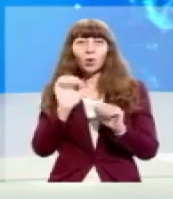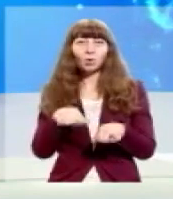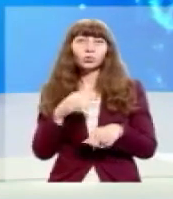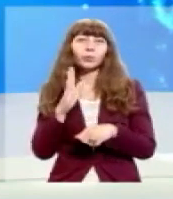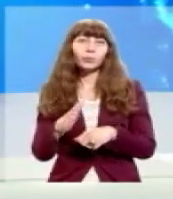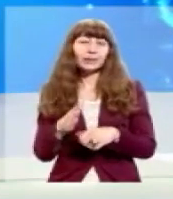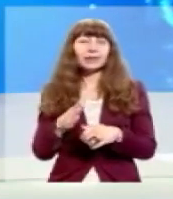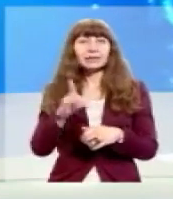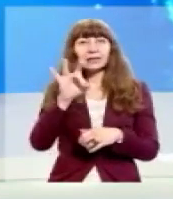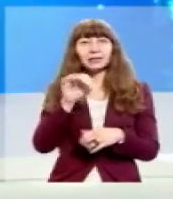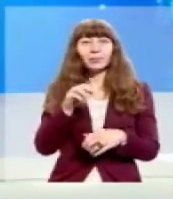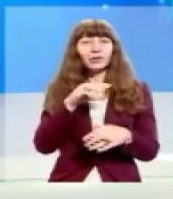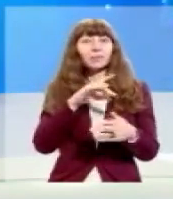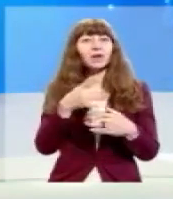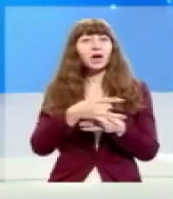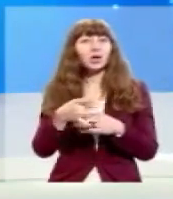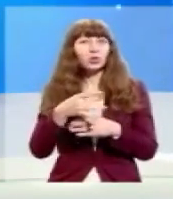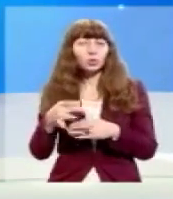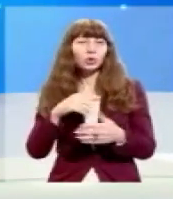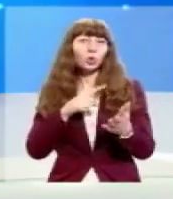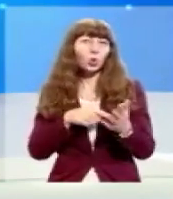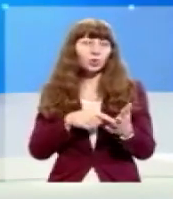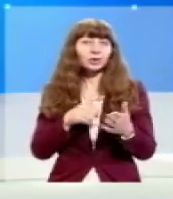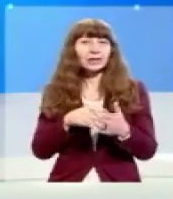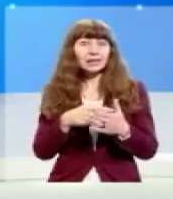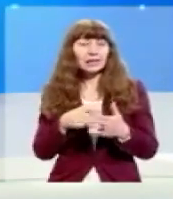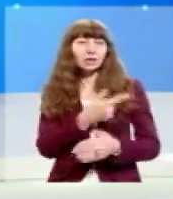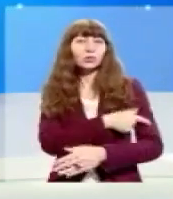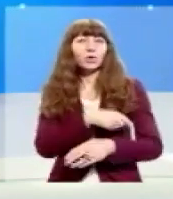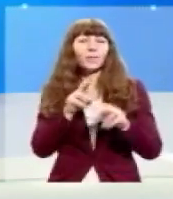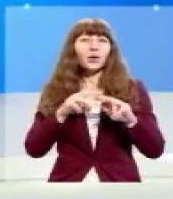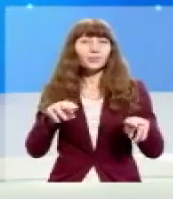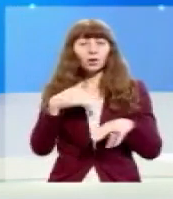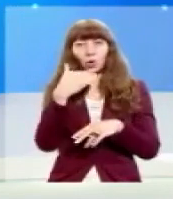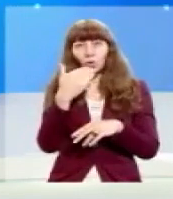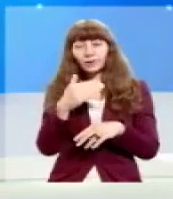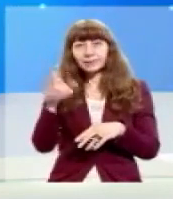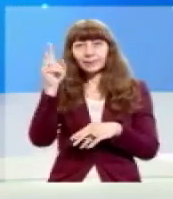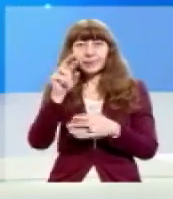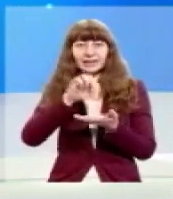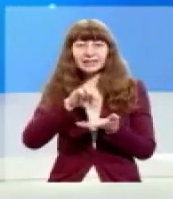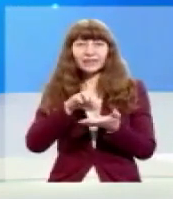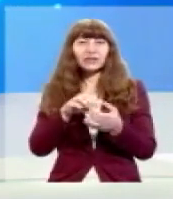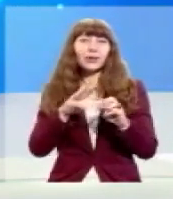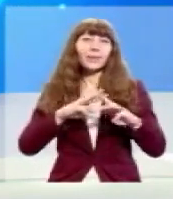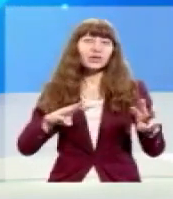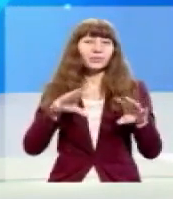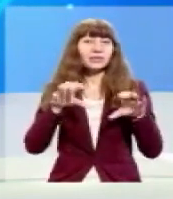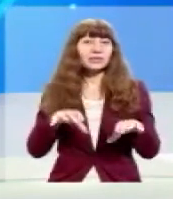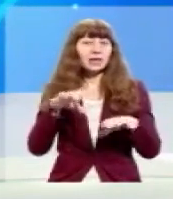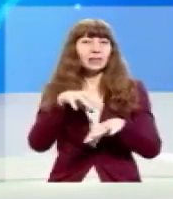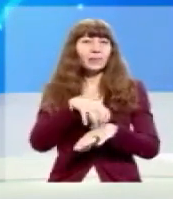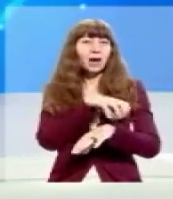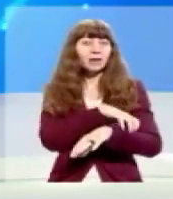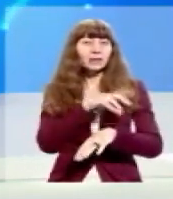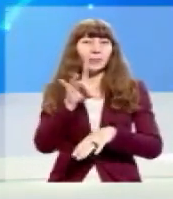алады. Мәжіліс спикері әрі Аманат партиясының төрағасы Ерлан Қошанов мәслихат депутатының форумында осындай ұсыныс айтты. Саяси